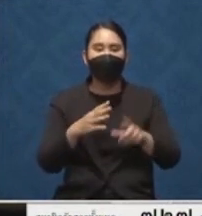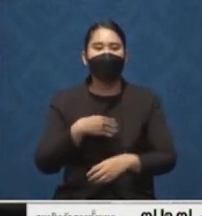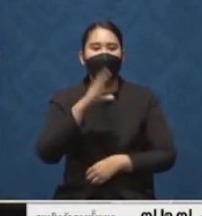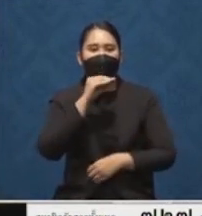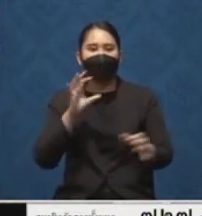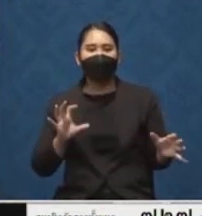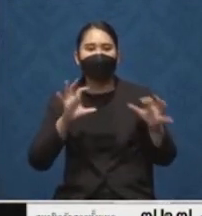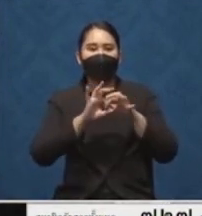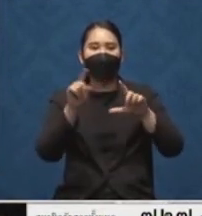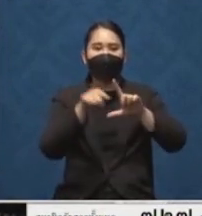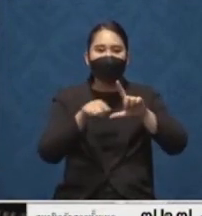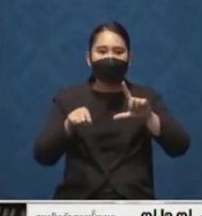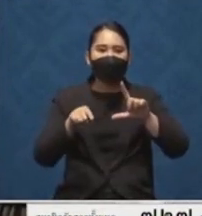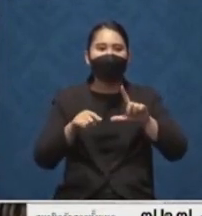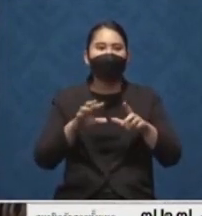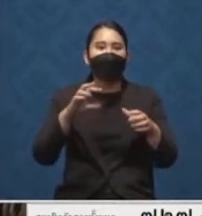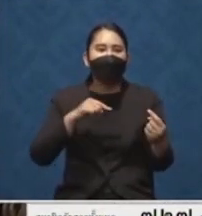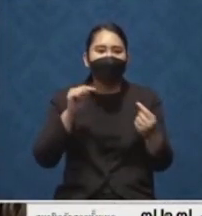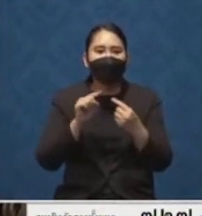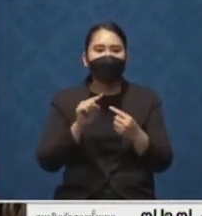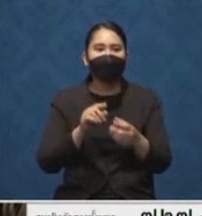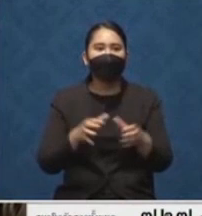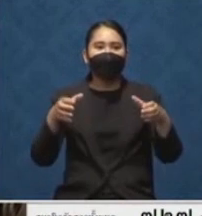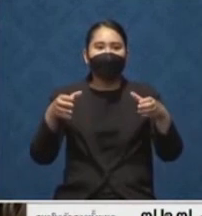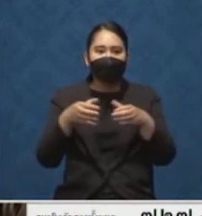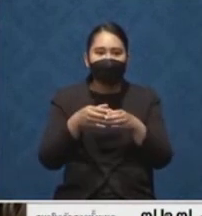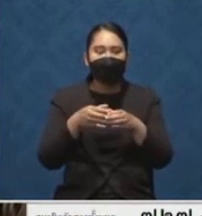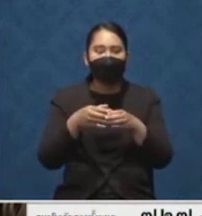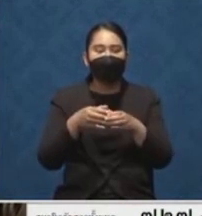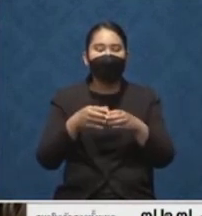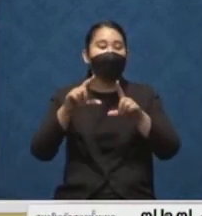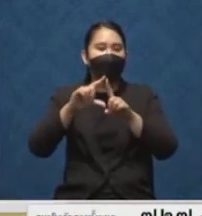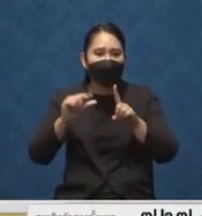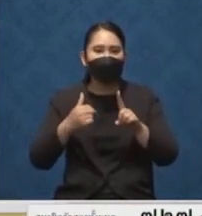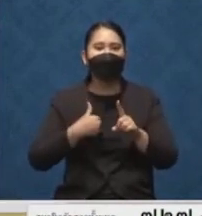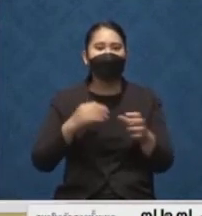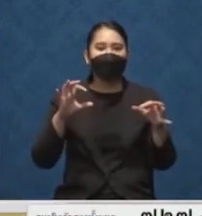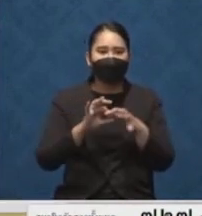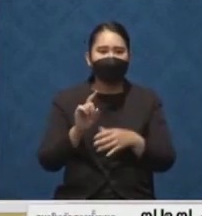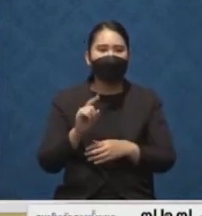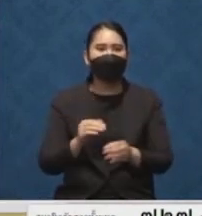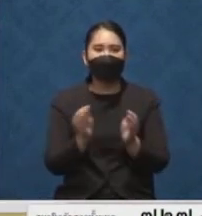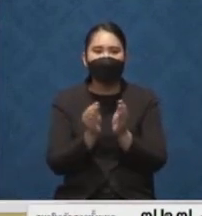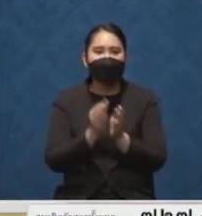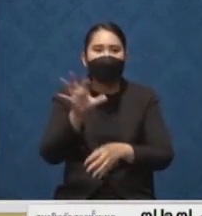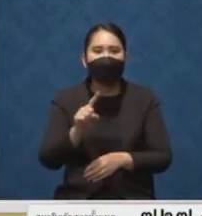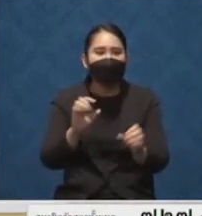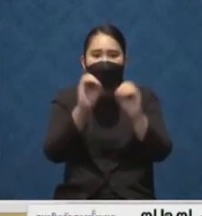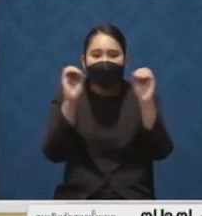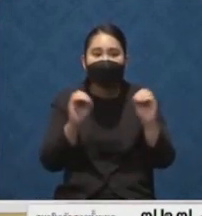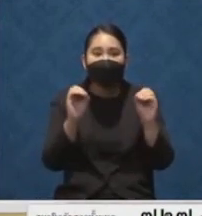งพรรคก้าวไกลแล้วนะคะยังพานพโลมาพูดถึงพรรคอนาคตใหม่และยังมากล่าวหาว่าสสก้าวไกลไม่ได้คะแนนเลยมาสักคะ